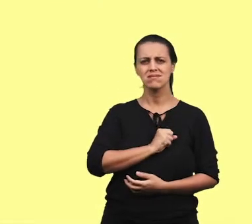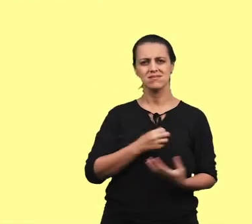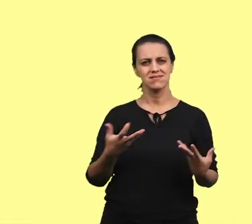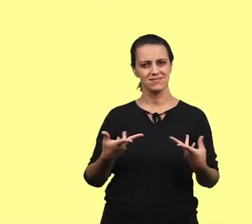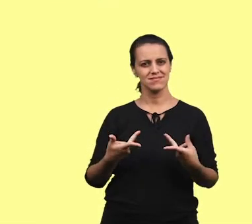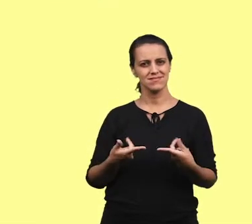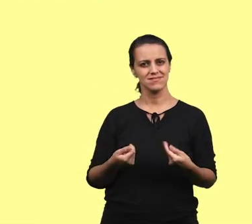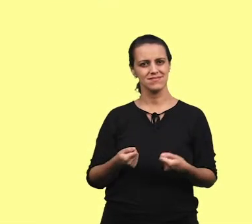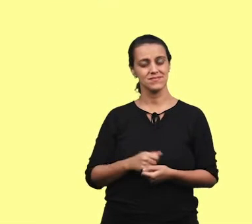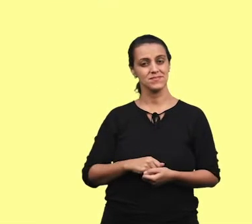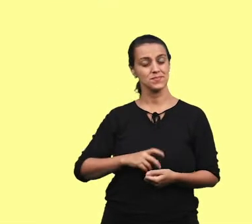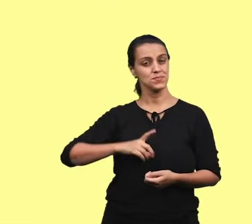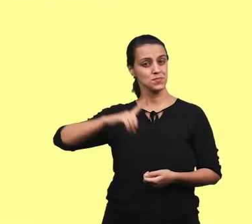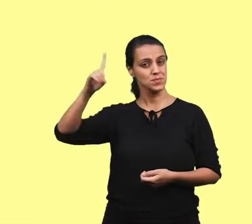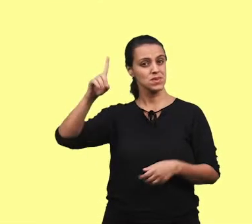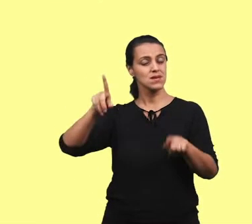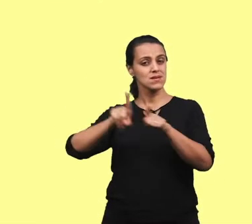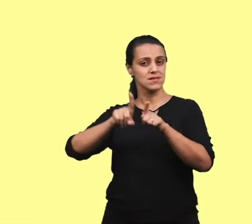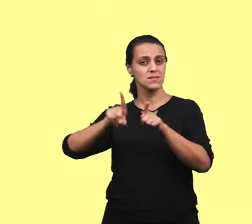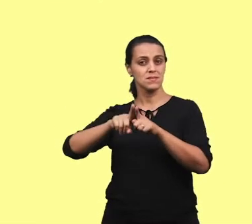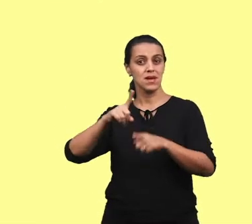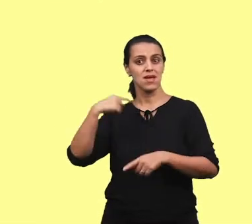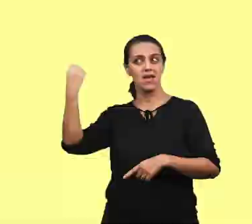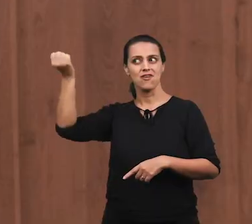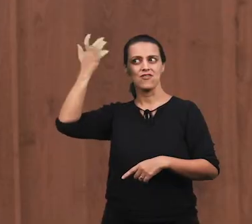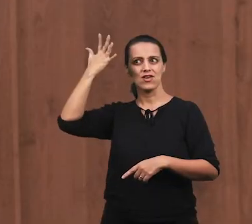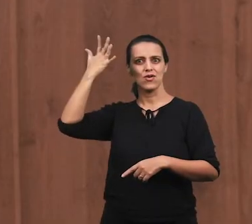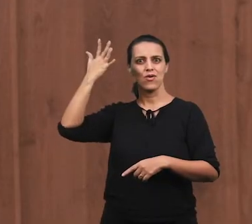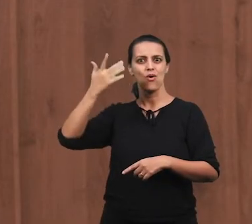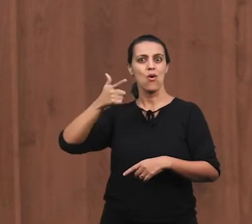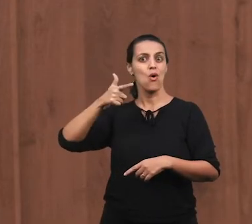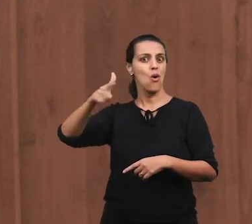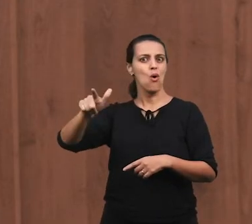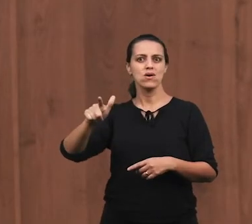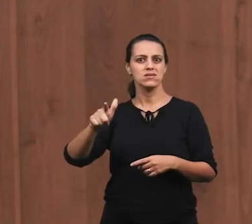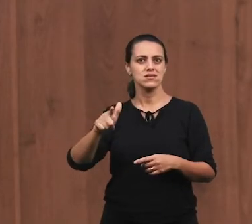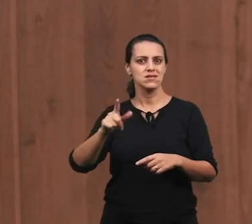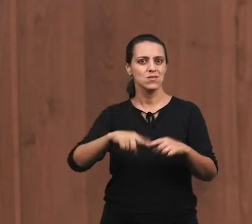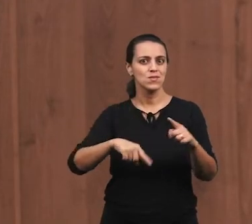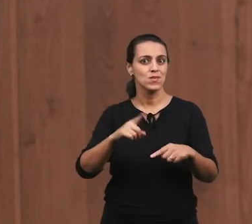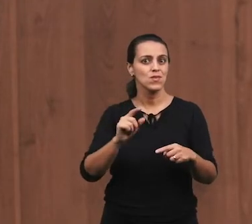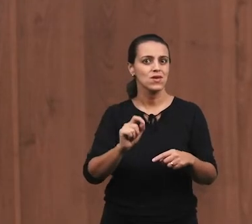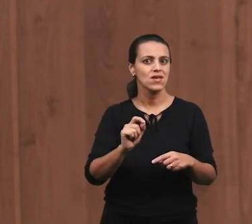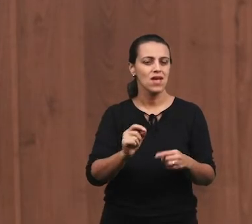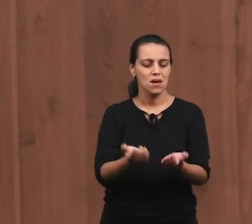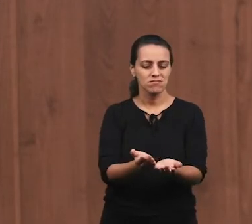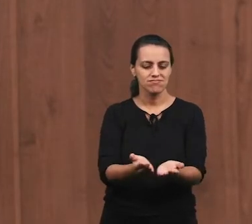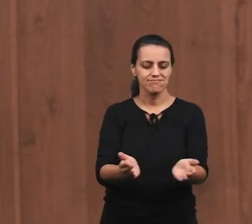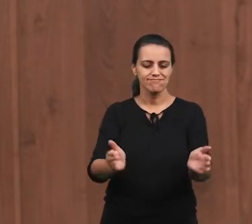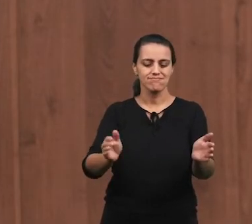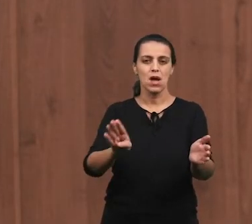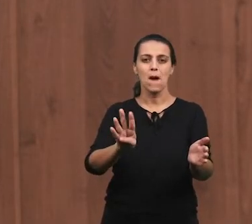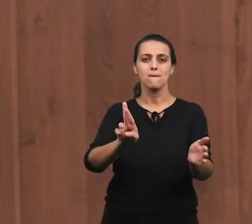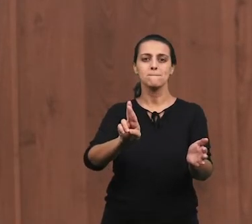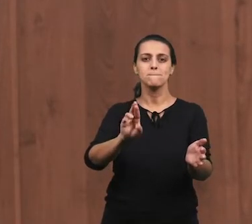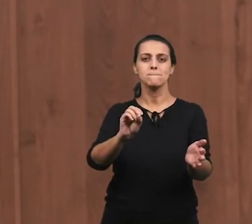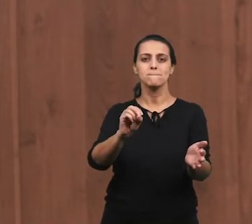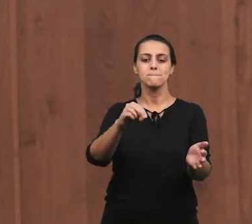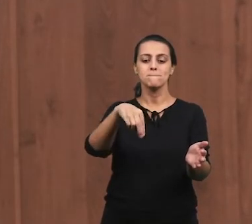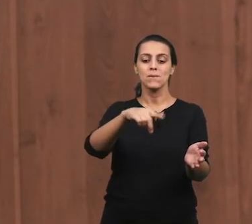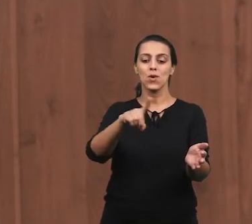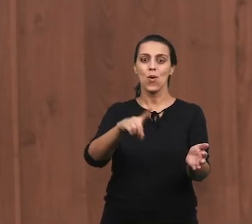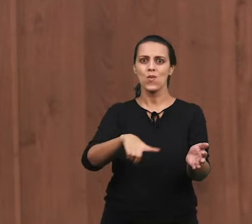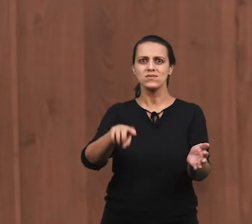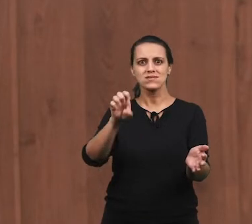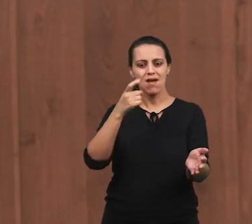душа согрешающая, та умрет. Но Господь не хотел, чтобы люди умирали, поэтому Он научил людей, чтобы они приносили